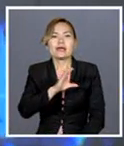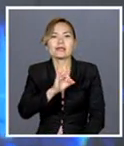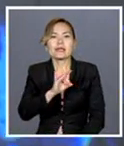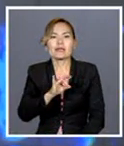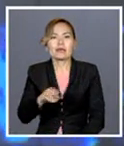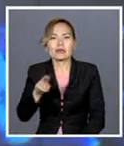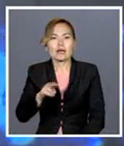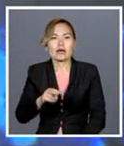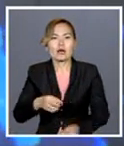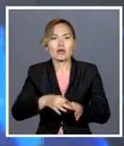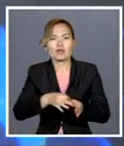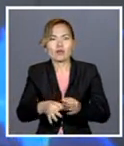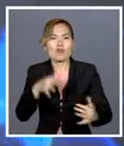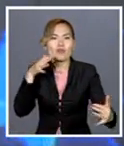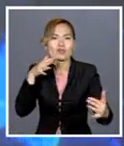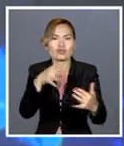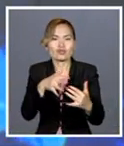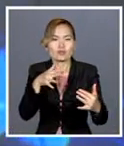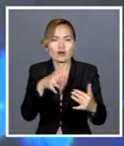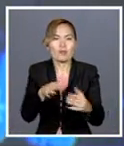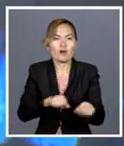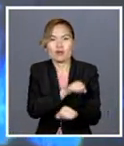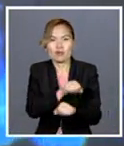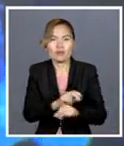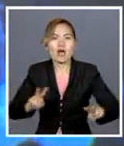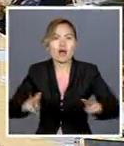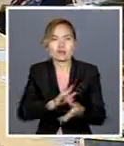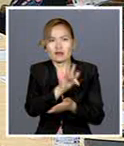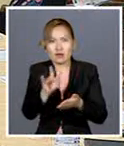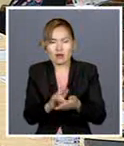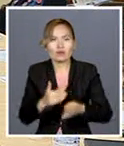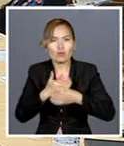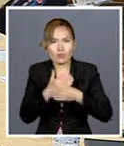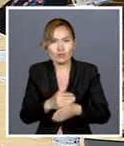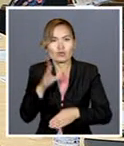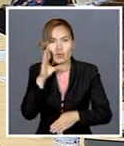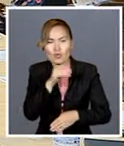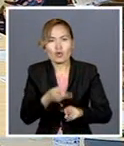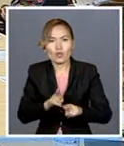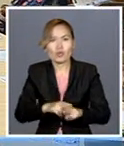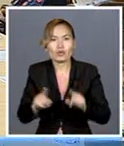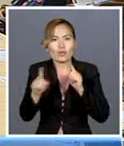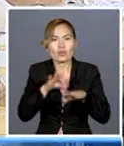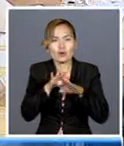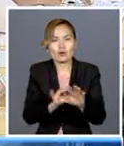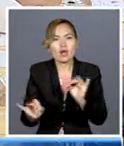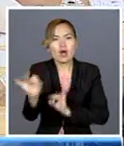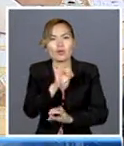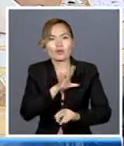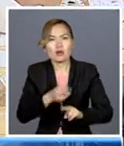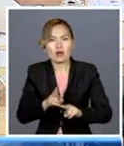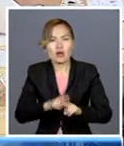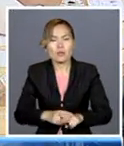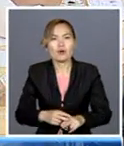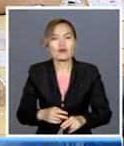Сириядағы шиеленісті шешуге Астана процесі сеп бола ала ма? Қазақстандық және ресейлік сарапшылар осы тақырыпты ой қозғап пікірлерін айтты.